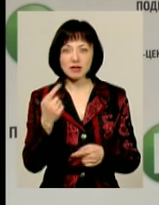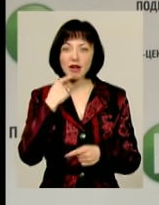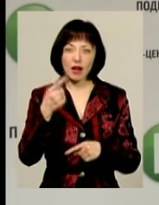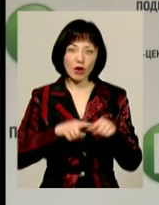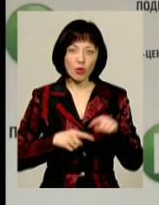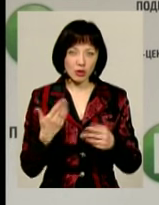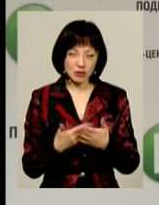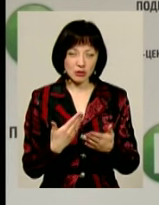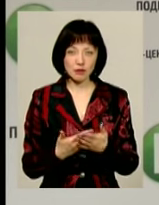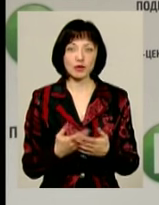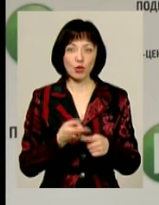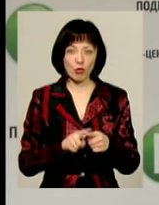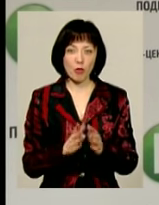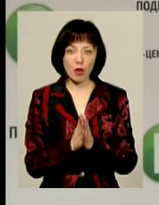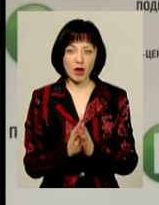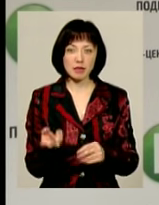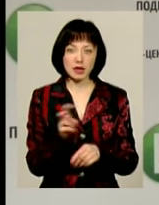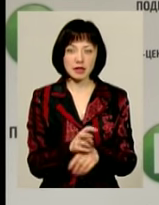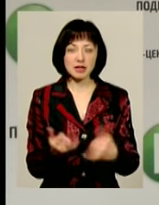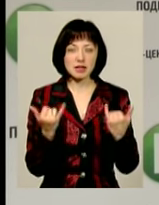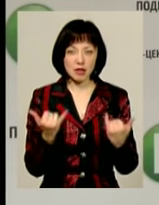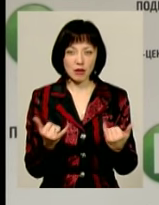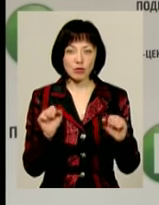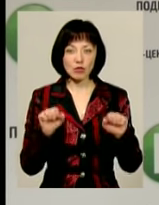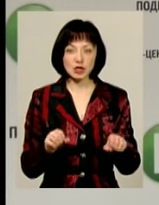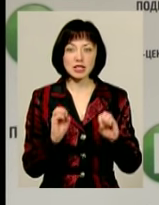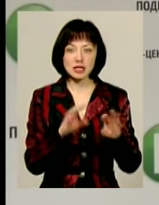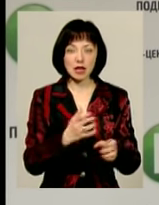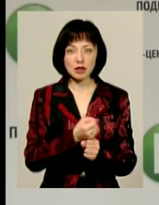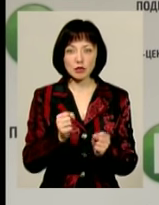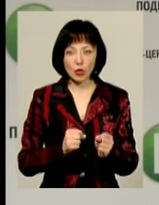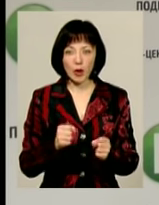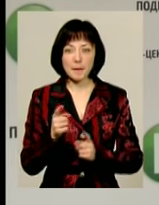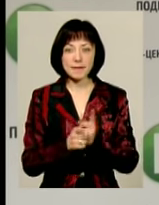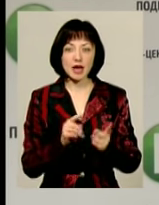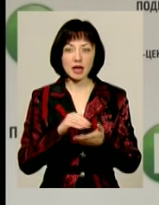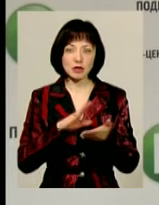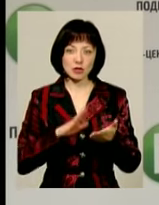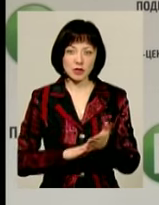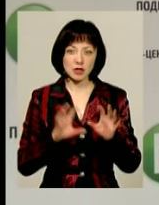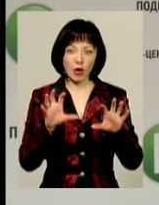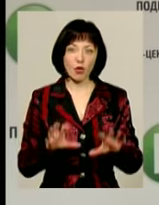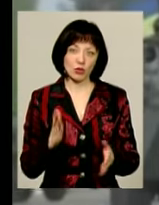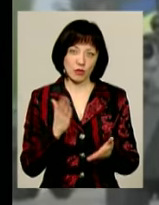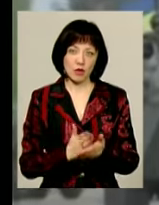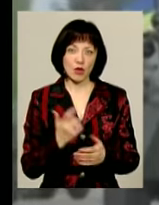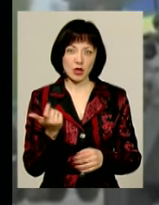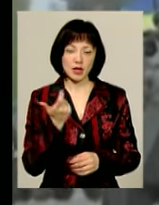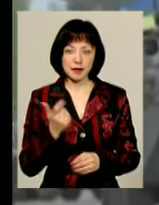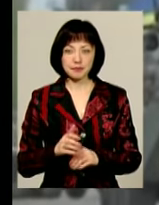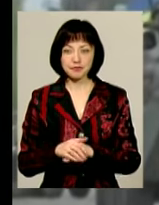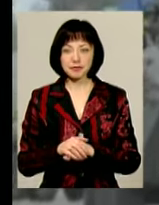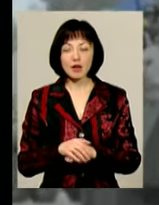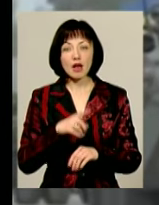далеких родичів. Тому прохання прийти зараз, можна як здати зброю, так само її перереєструвати і вже законно нею володіти. У